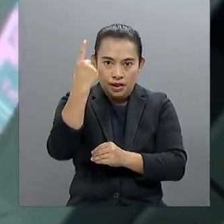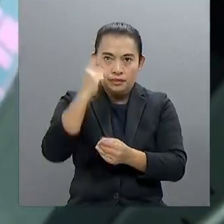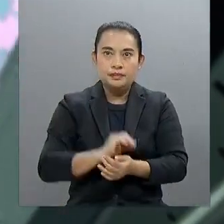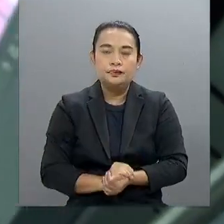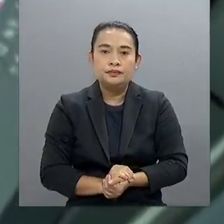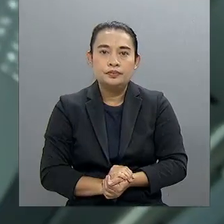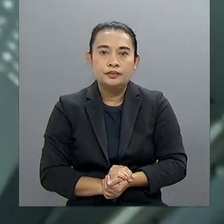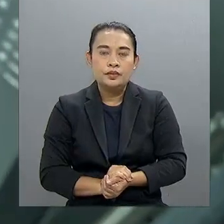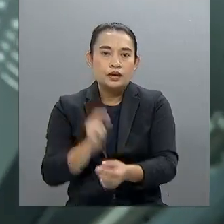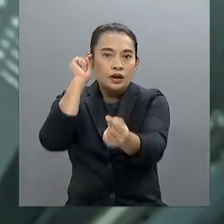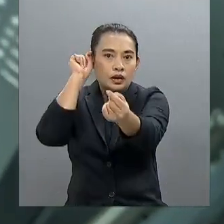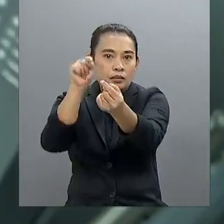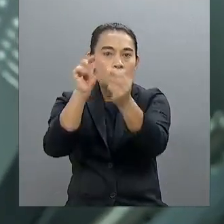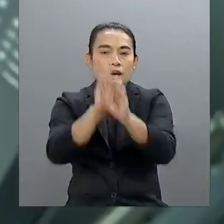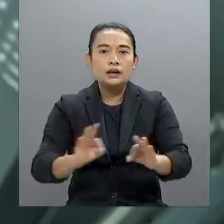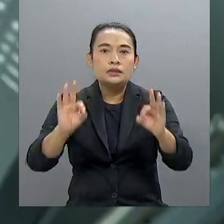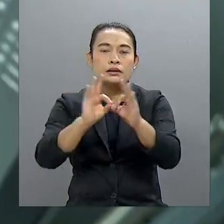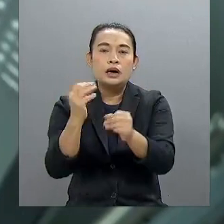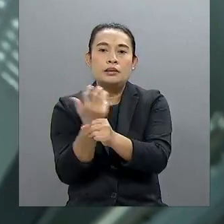ดูหนัง Thai PBS M